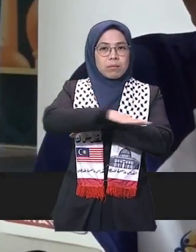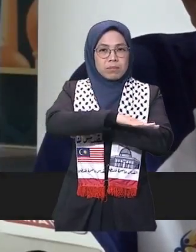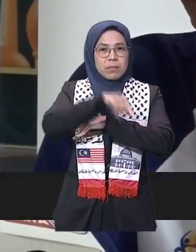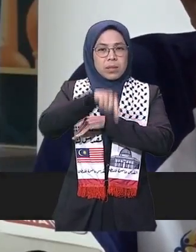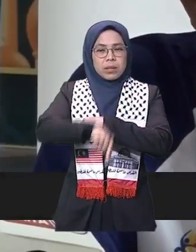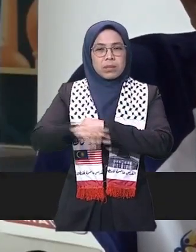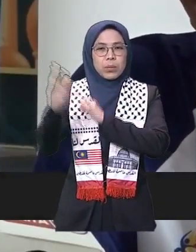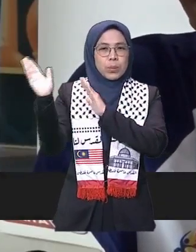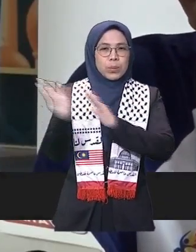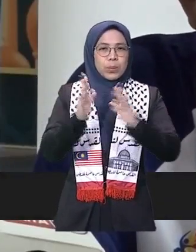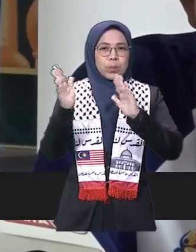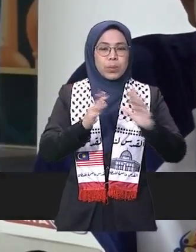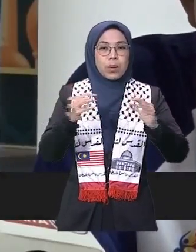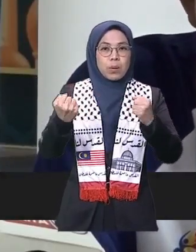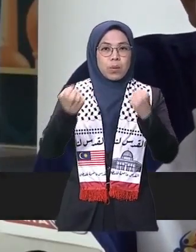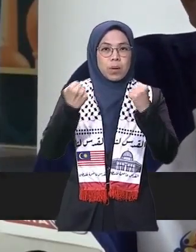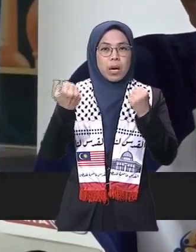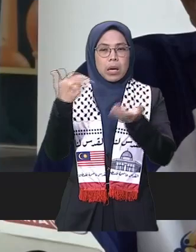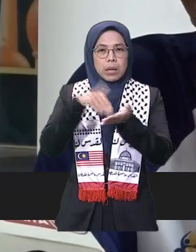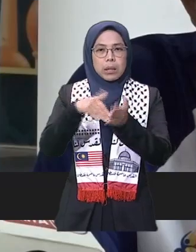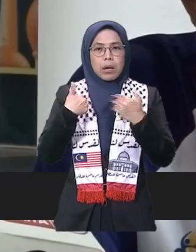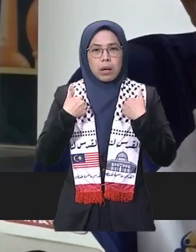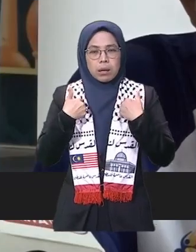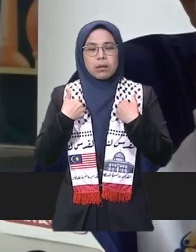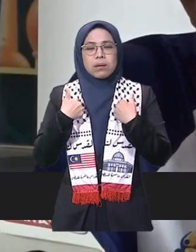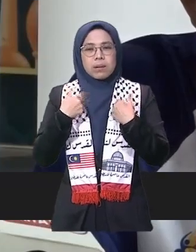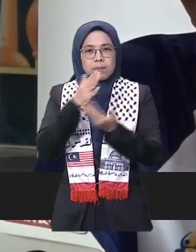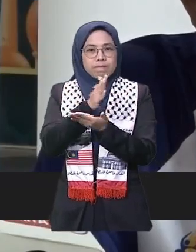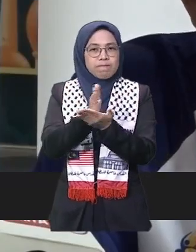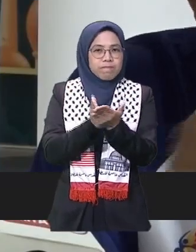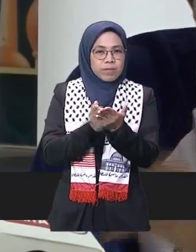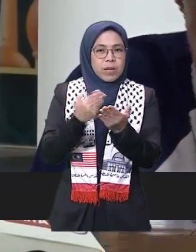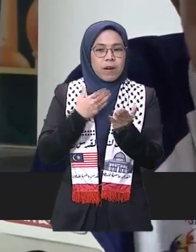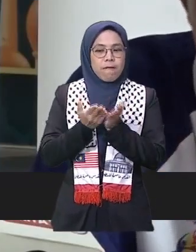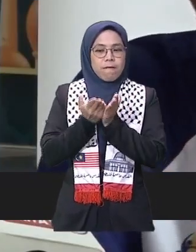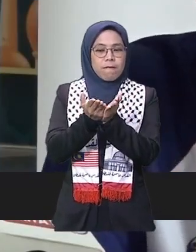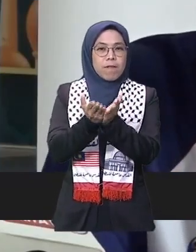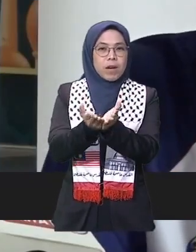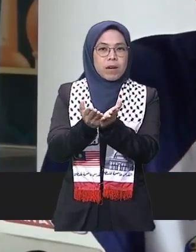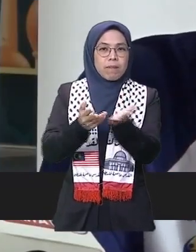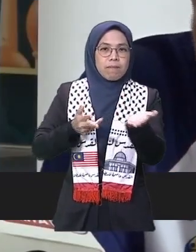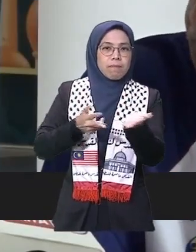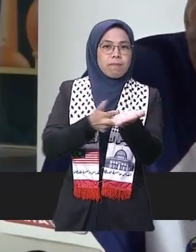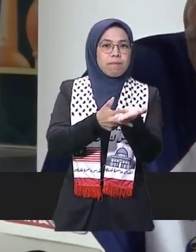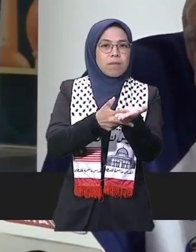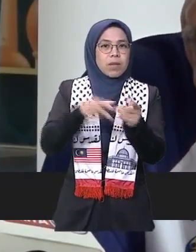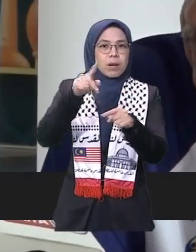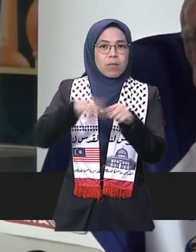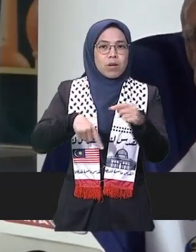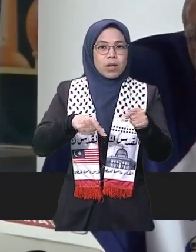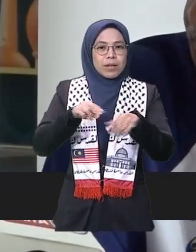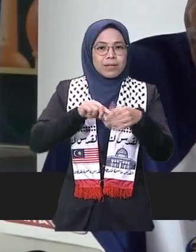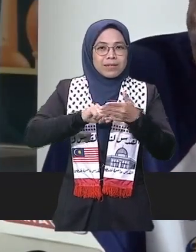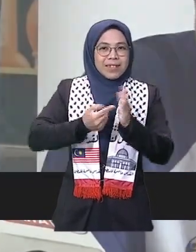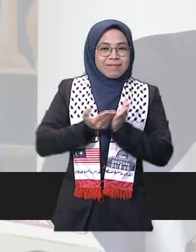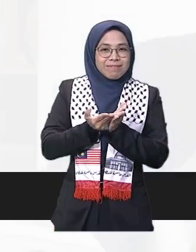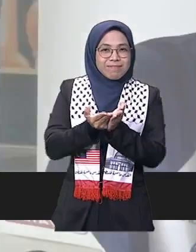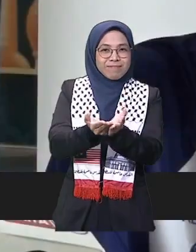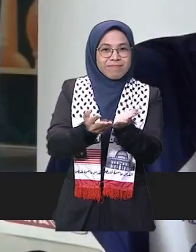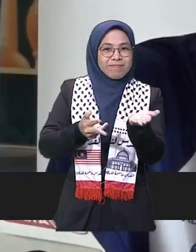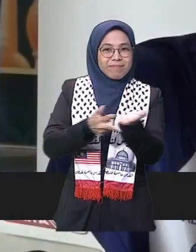sangat kencang, ada peristiwa, ada keadaan di mana feri tidak dapat bergerak ataupun